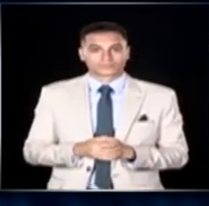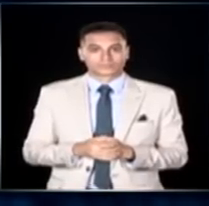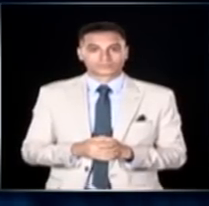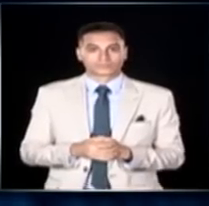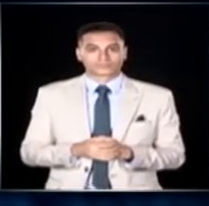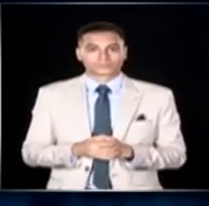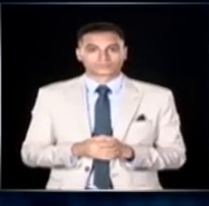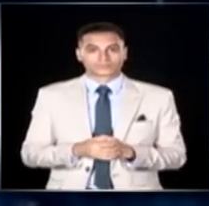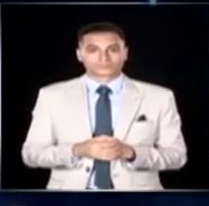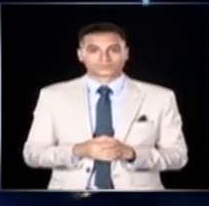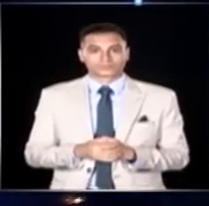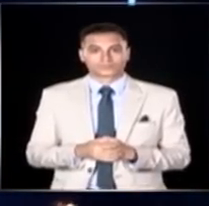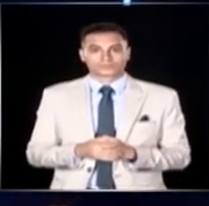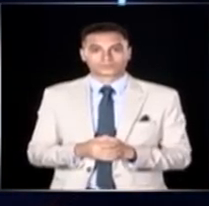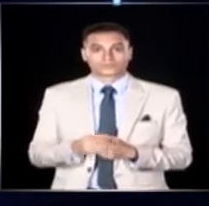ضربات جزاء.